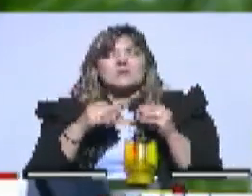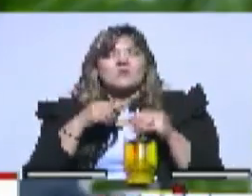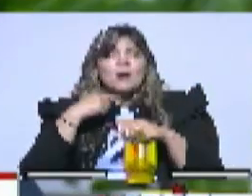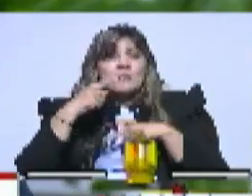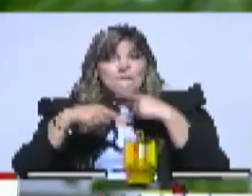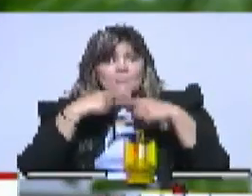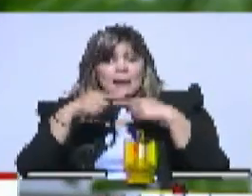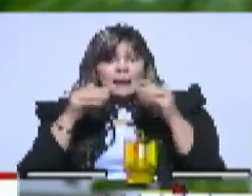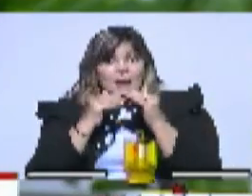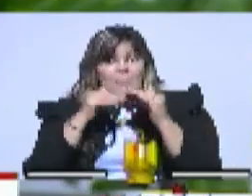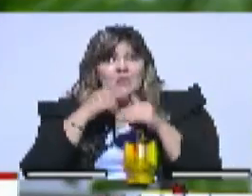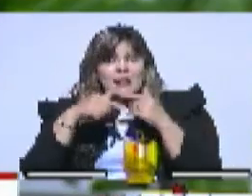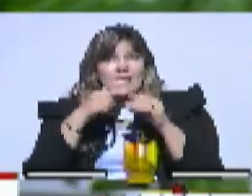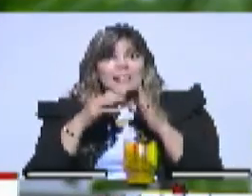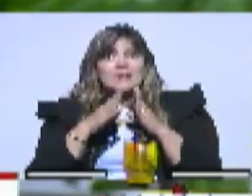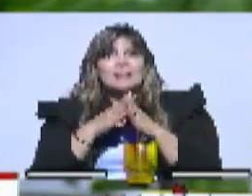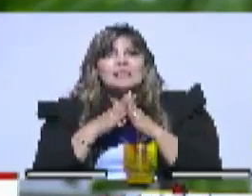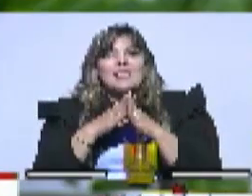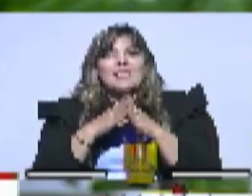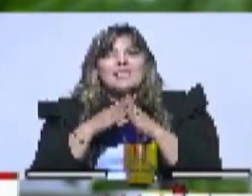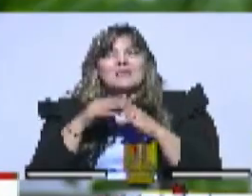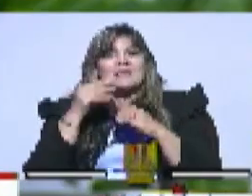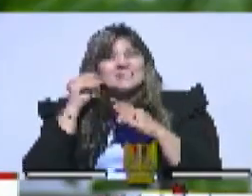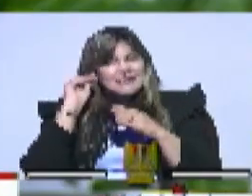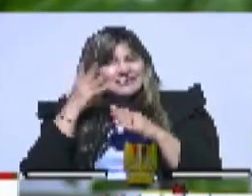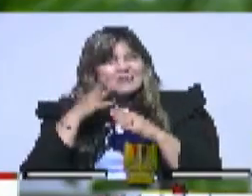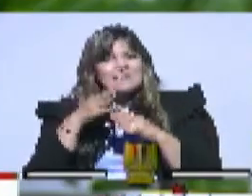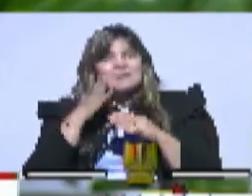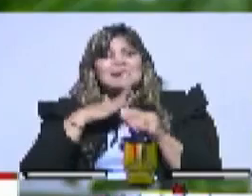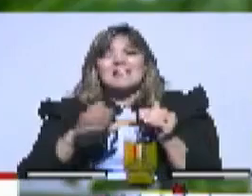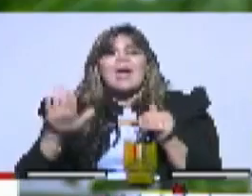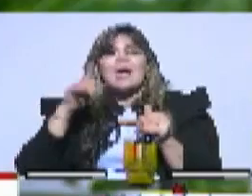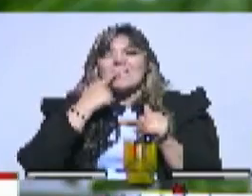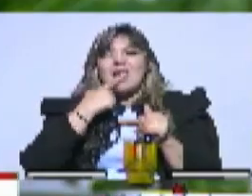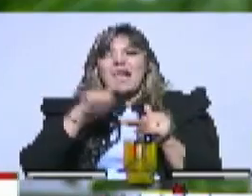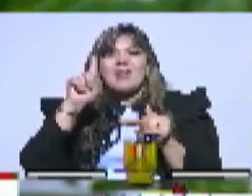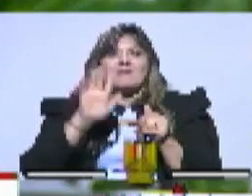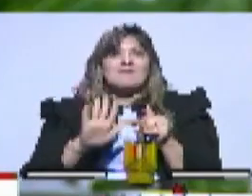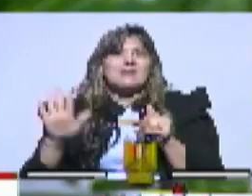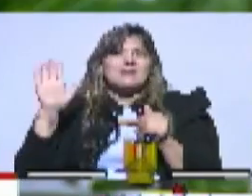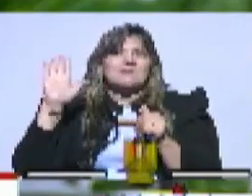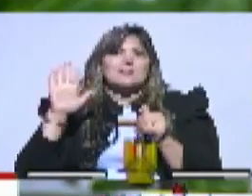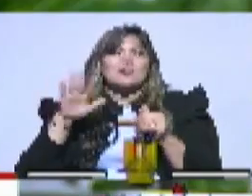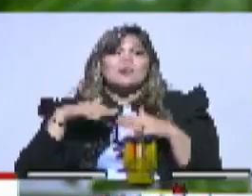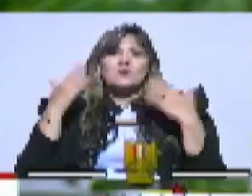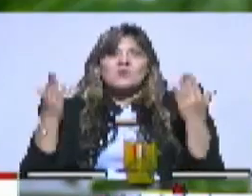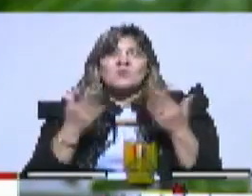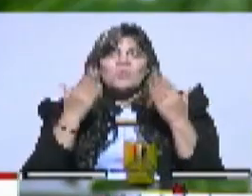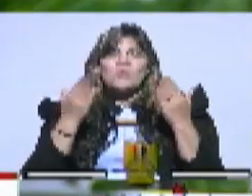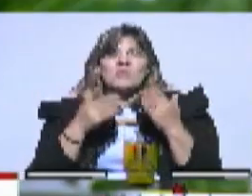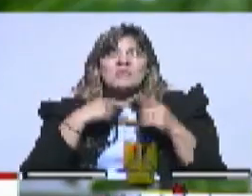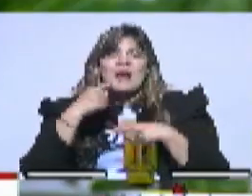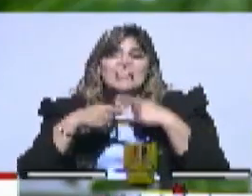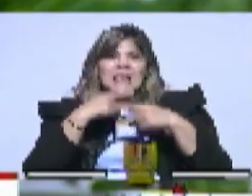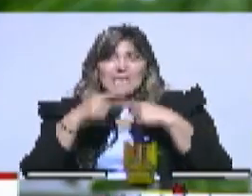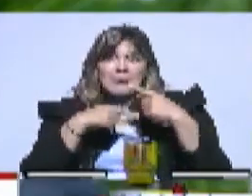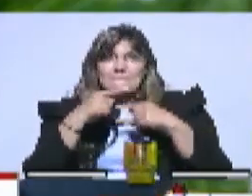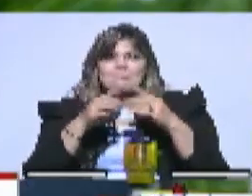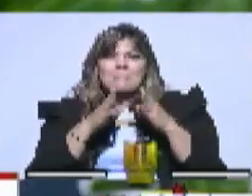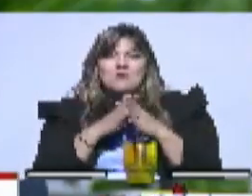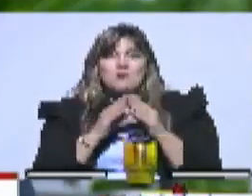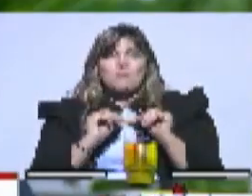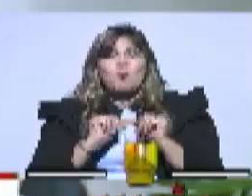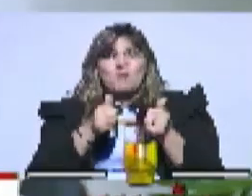عشان تنصيب الرئيس وحلف اليمين والأشياء دي كلها. أعتقد أنكم مبادرون في هذا